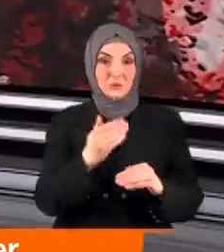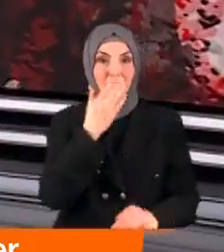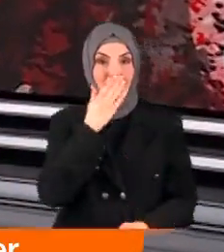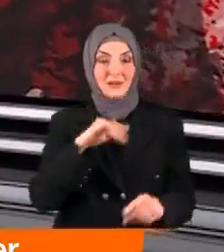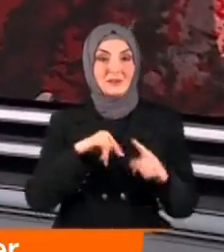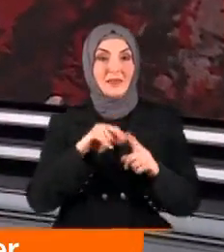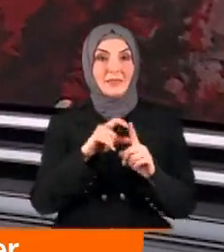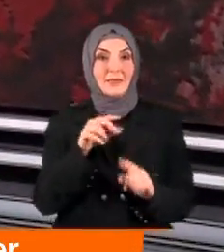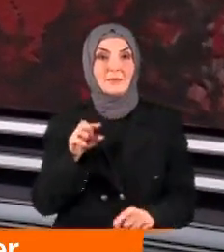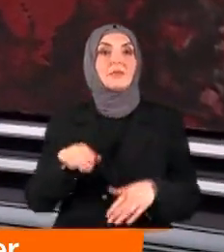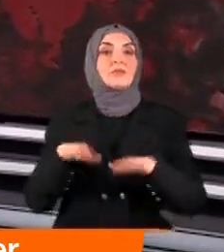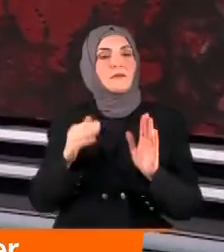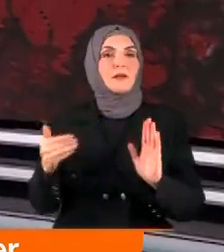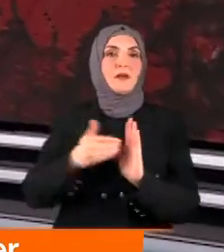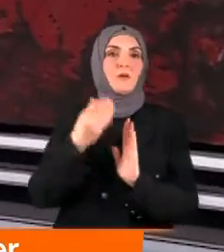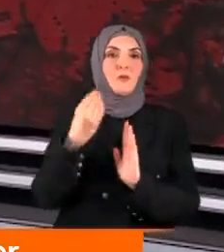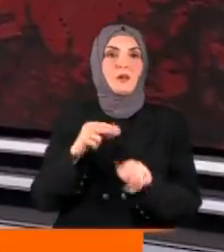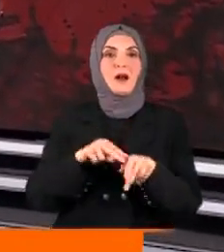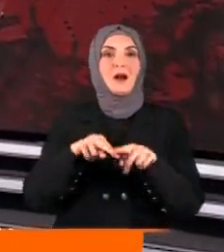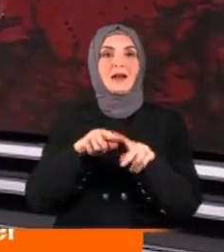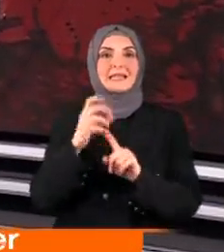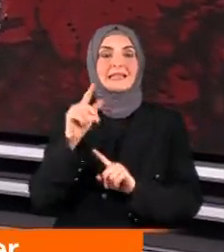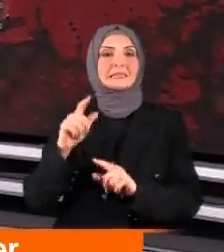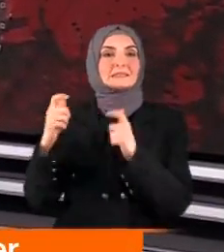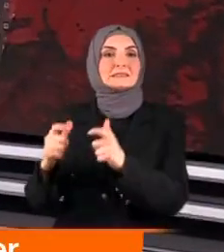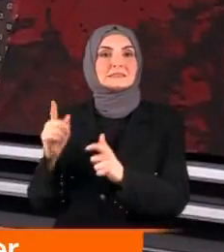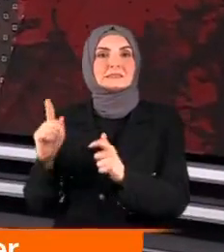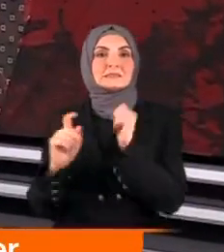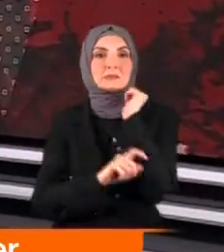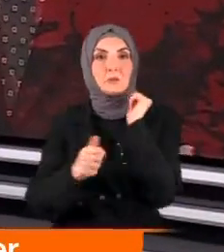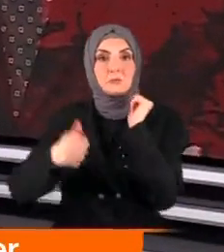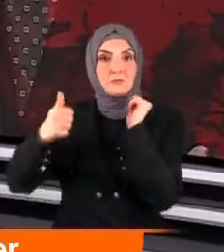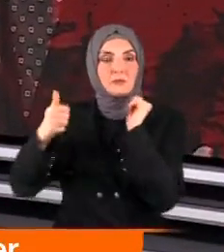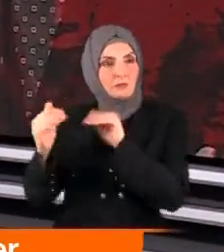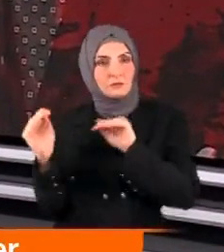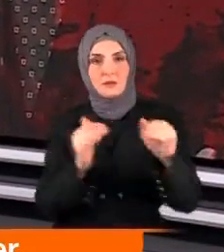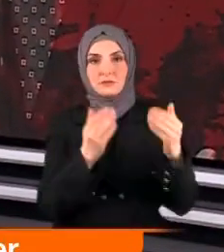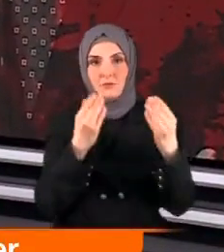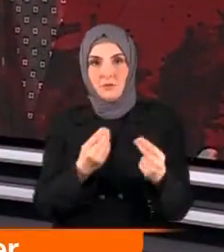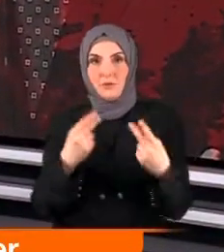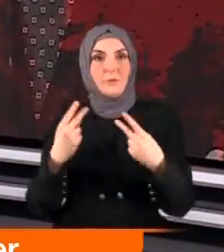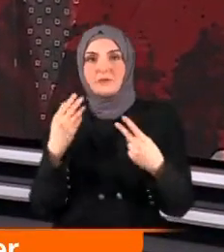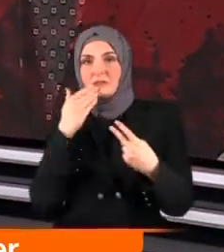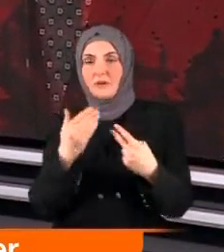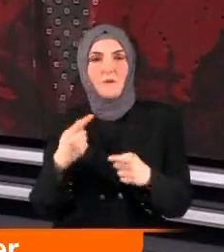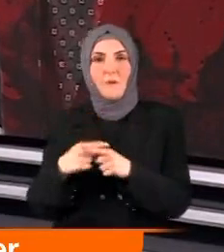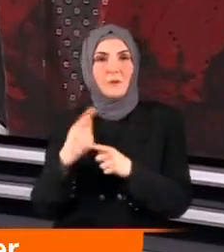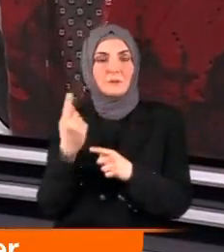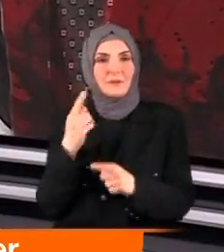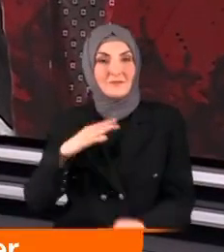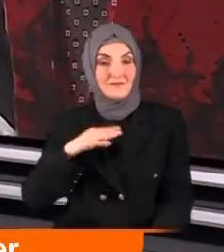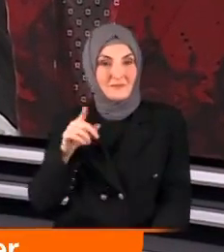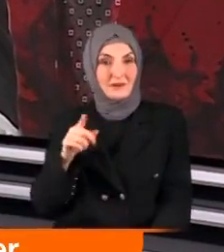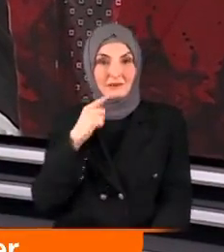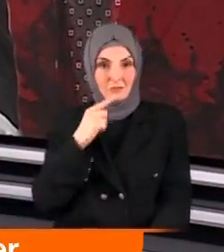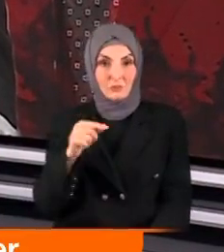örgüt elebaşlarından da destek gördü. Kandil'den gelen mesajların ortak noktası bu seçimin kendileri için tarihi bir fırsat